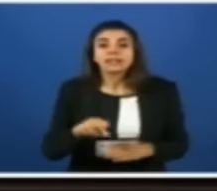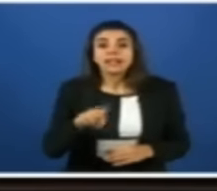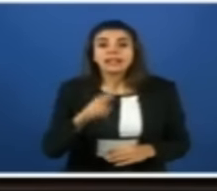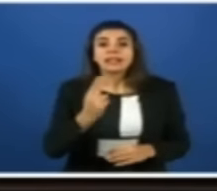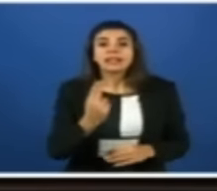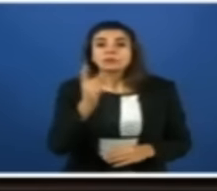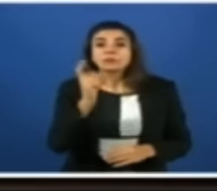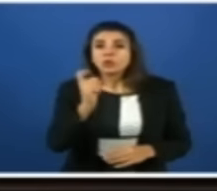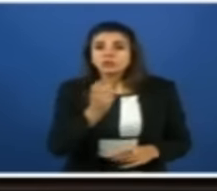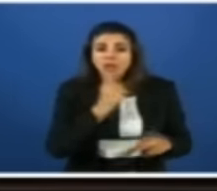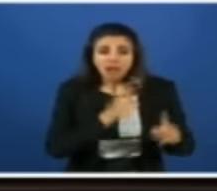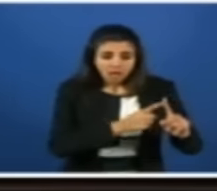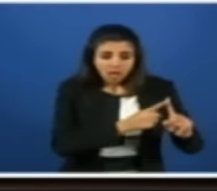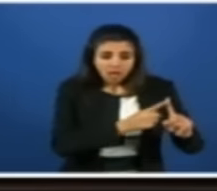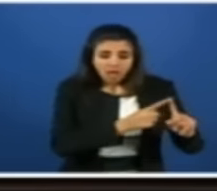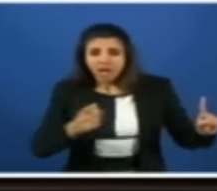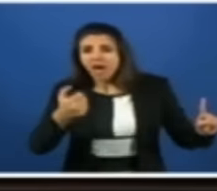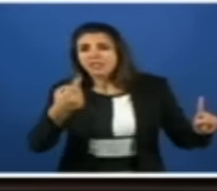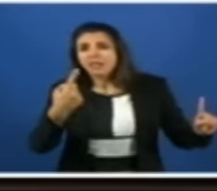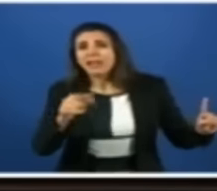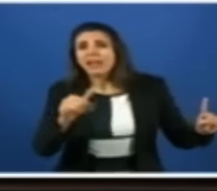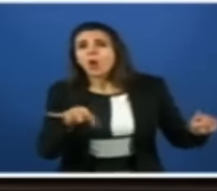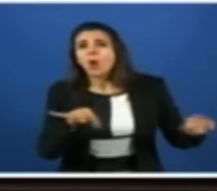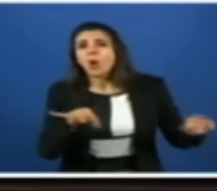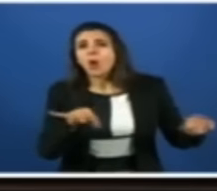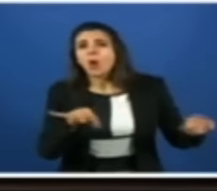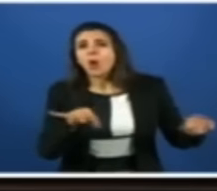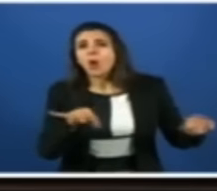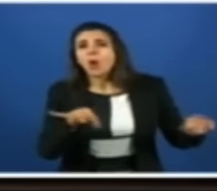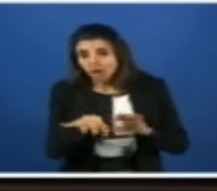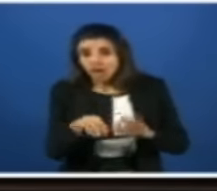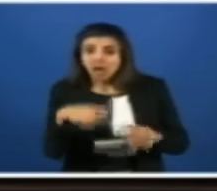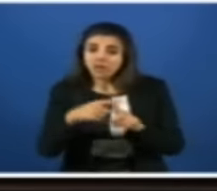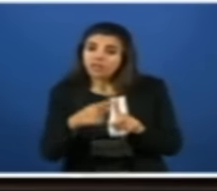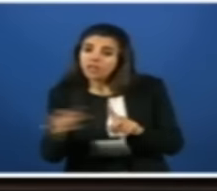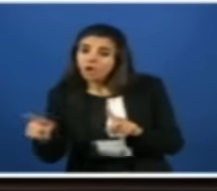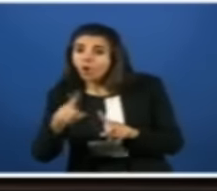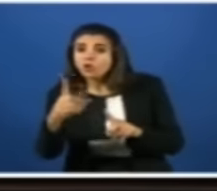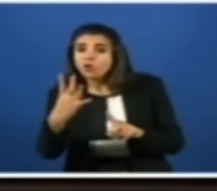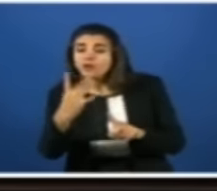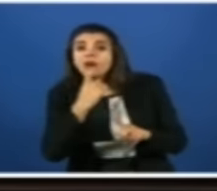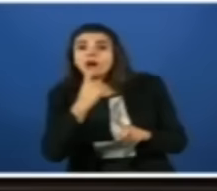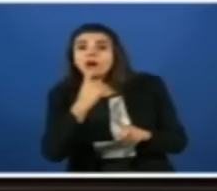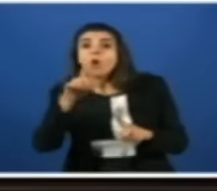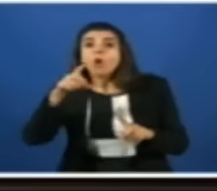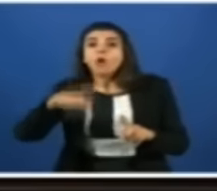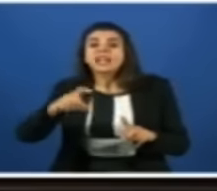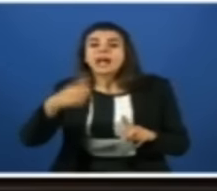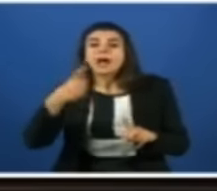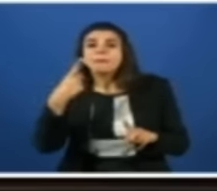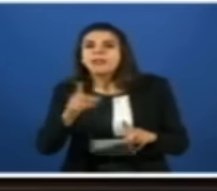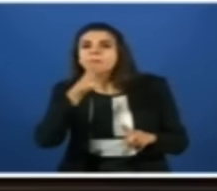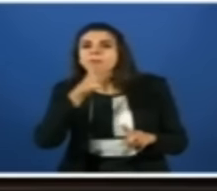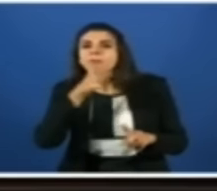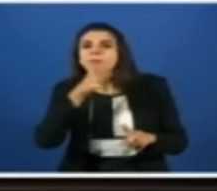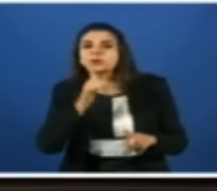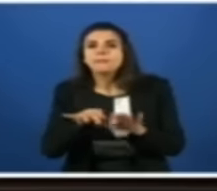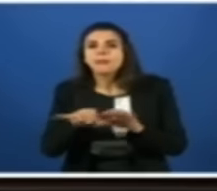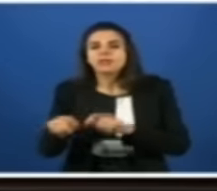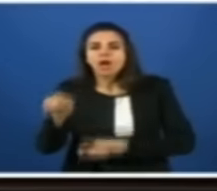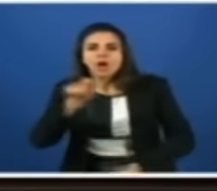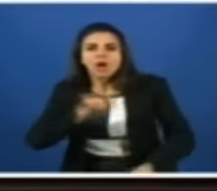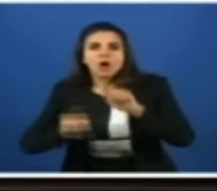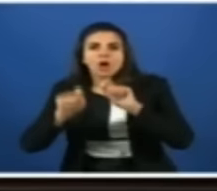79 yılda 6000 kilometre, 14 yılda 18500